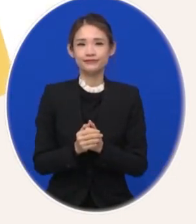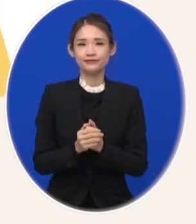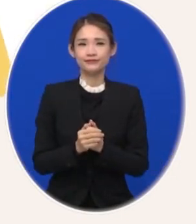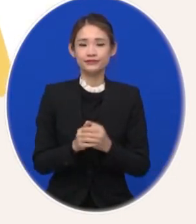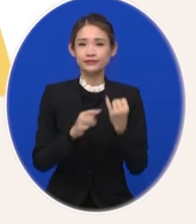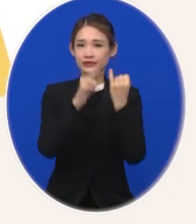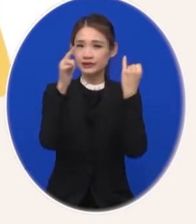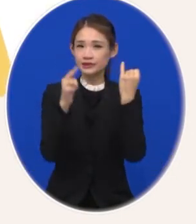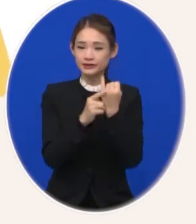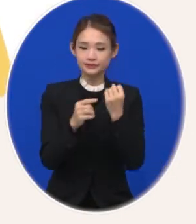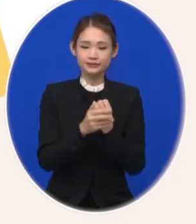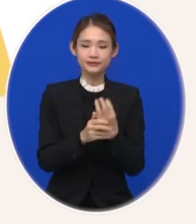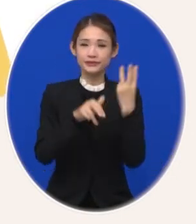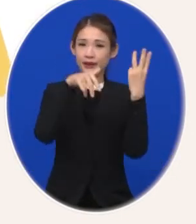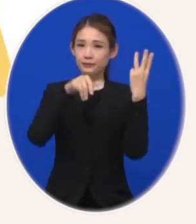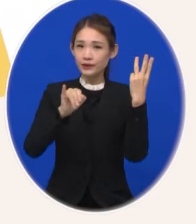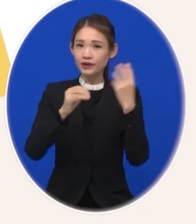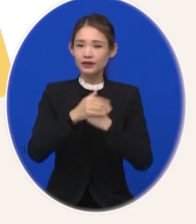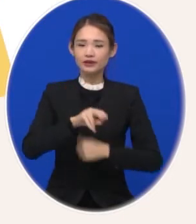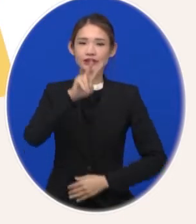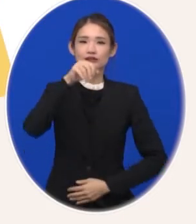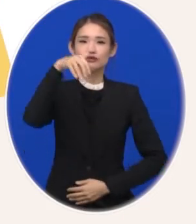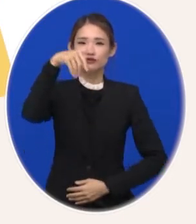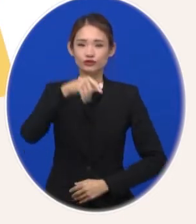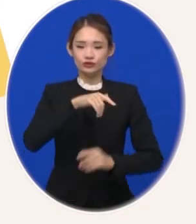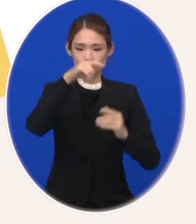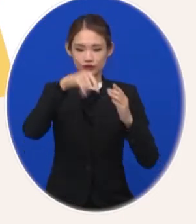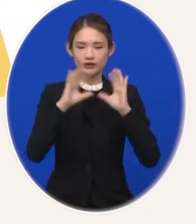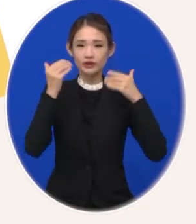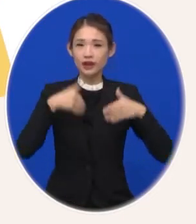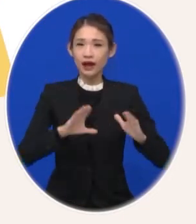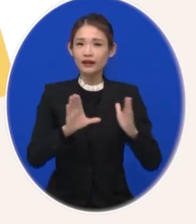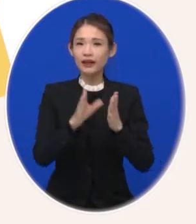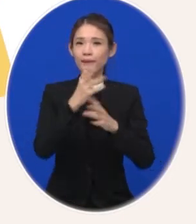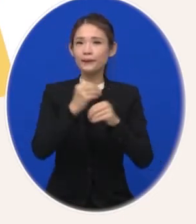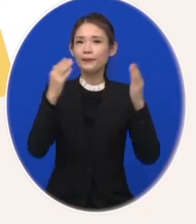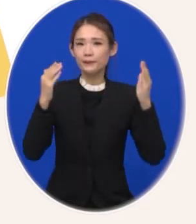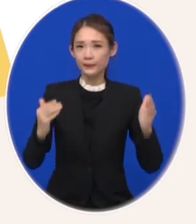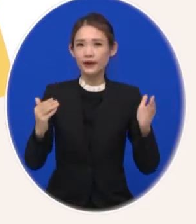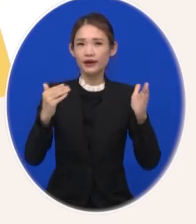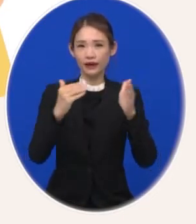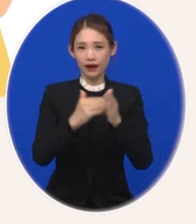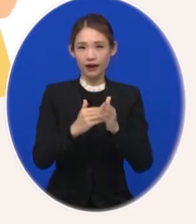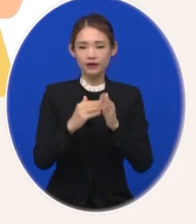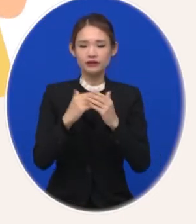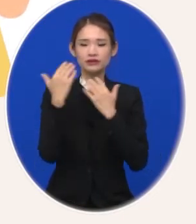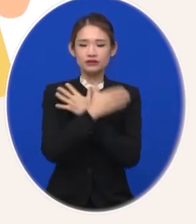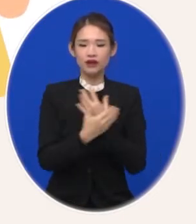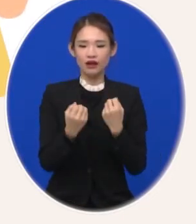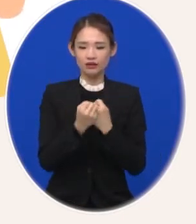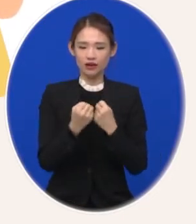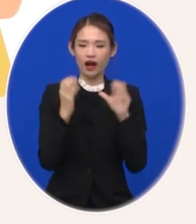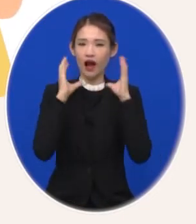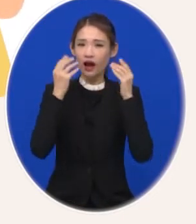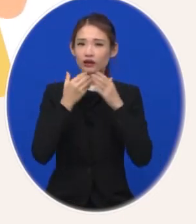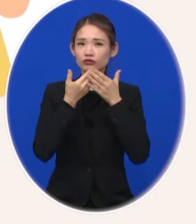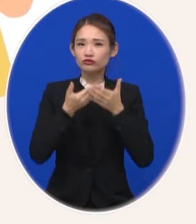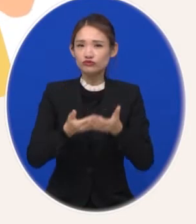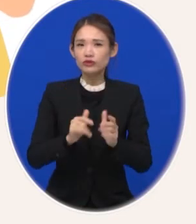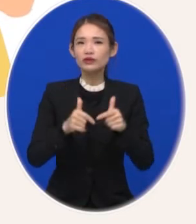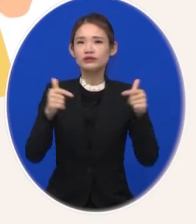임신 3기는 임신 29주부터 출산까지입니다. 이 시기에는 태아의 체중이 빠르게 증가하는